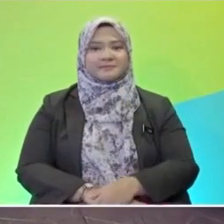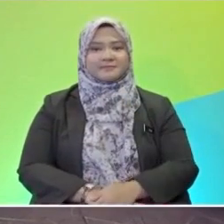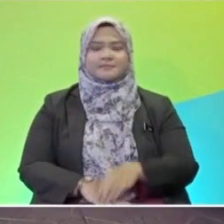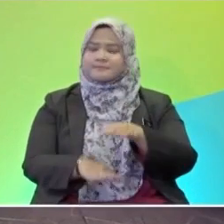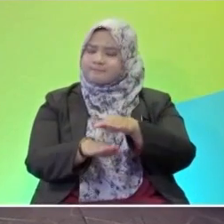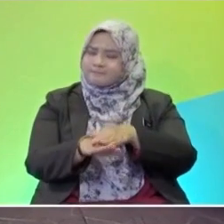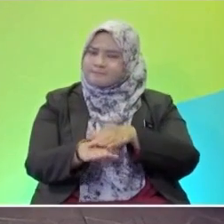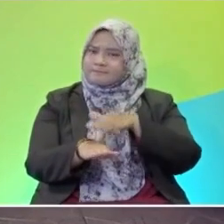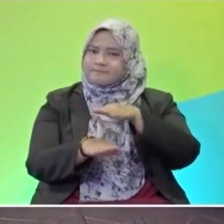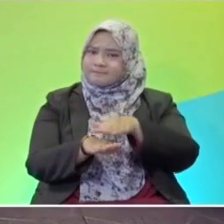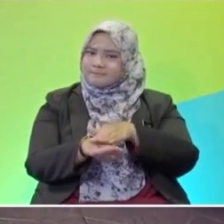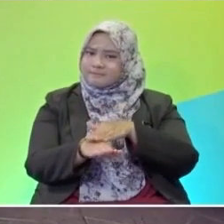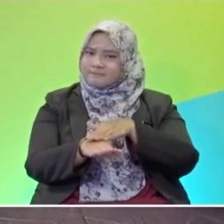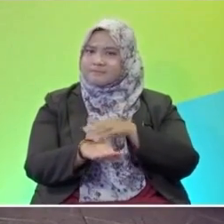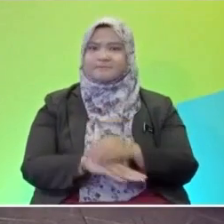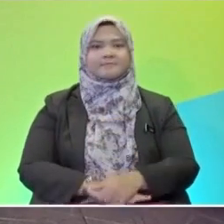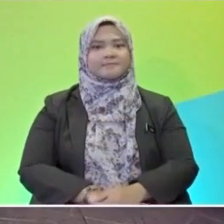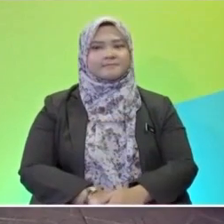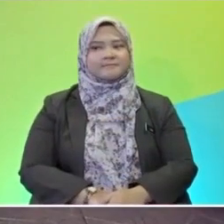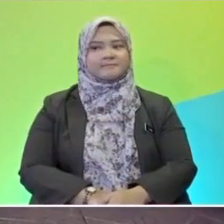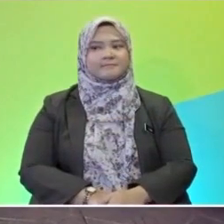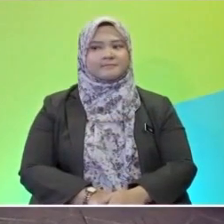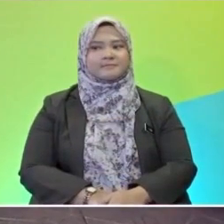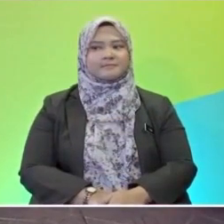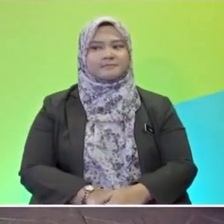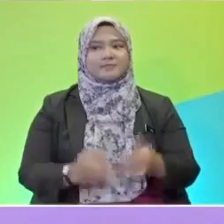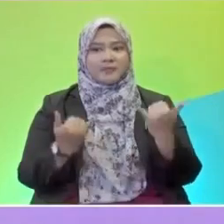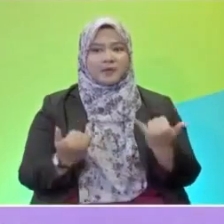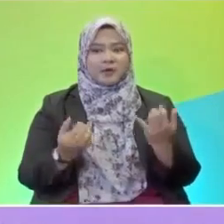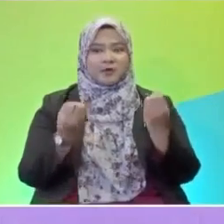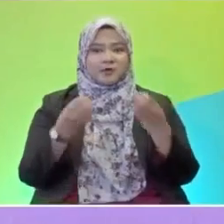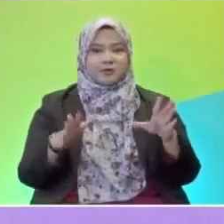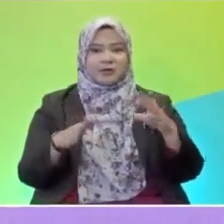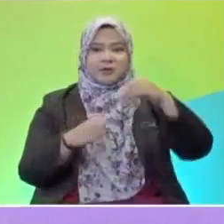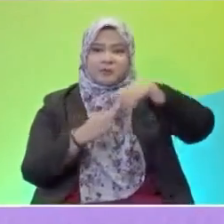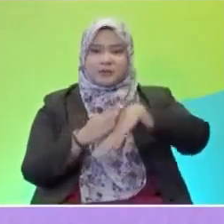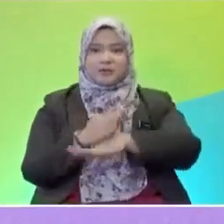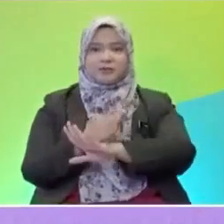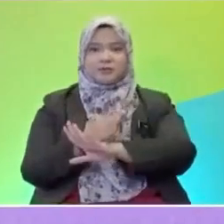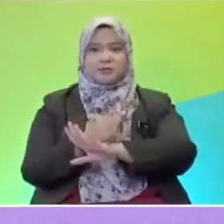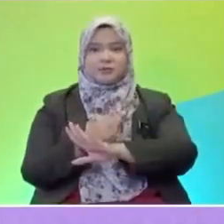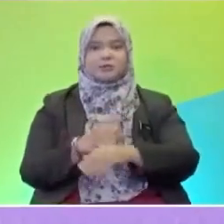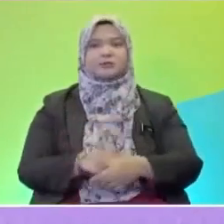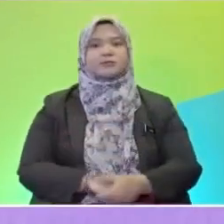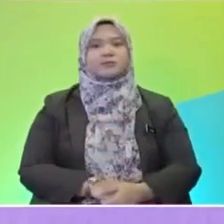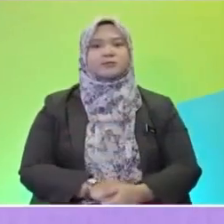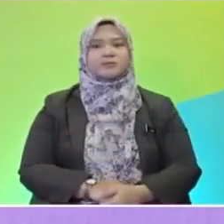kita masukkan itu dia oke baiklah sekarang oke